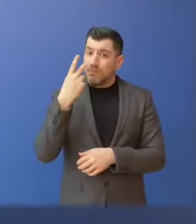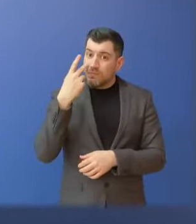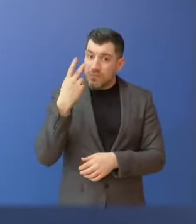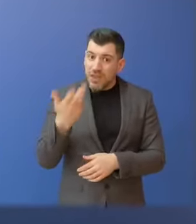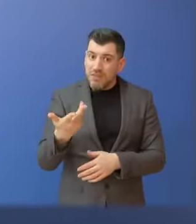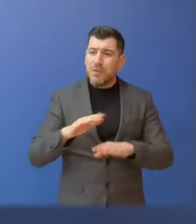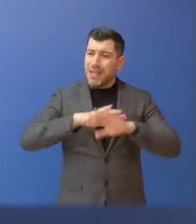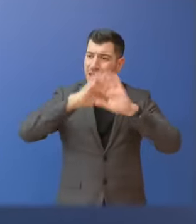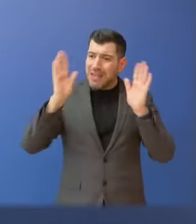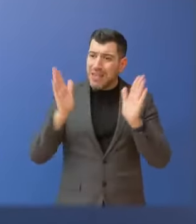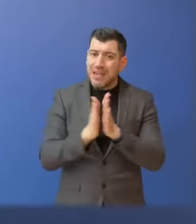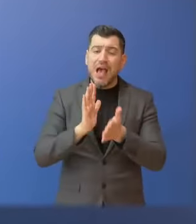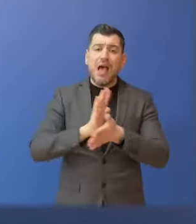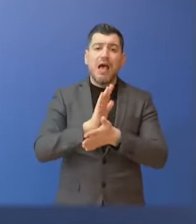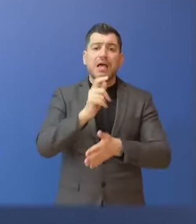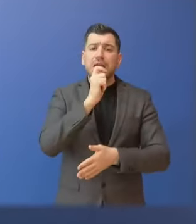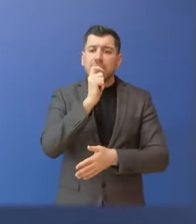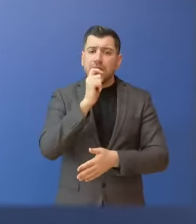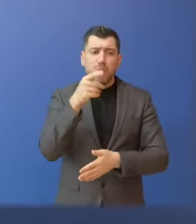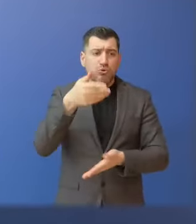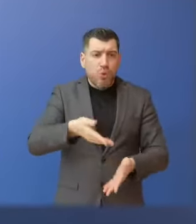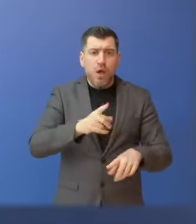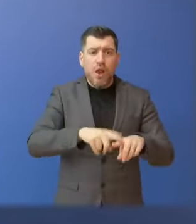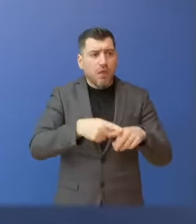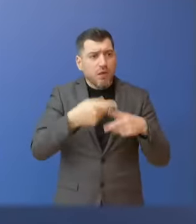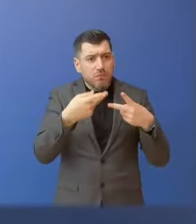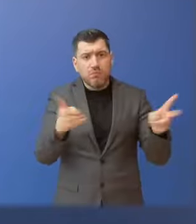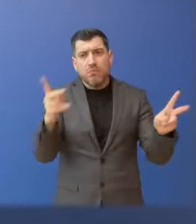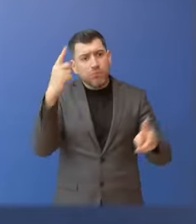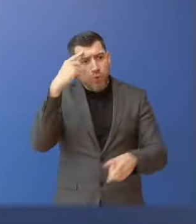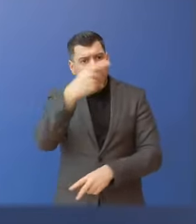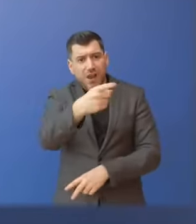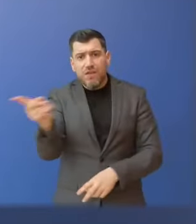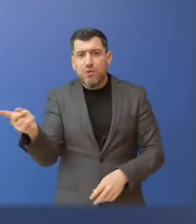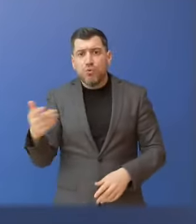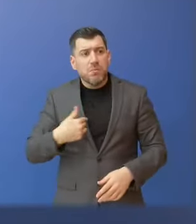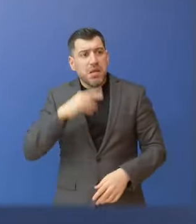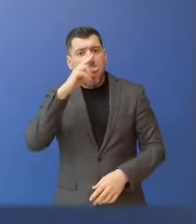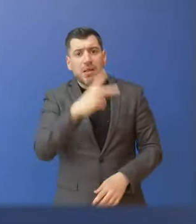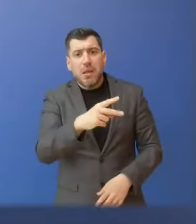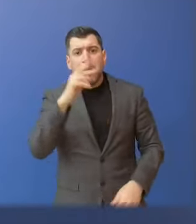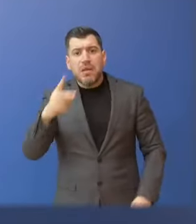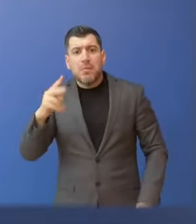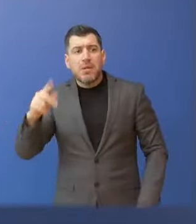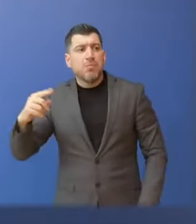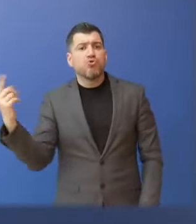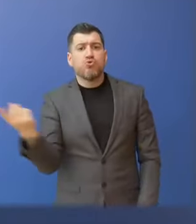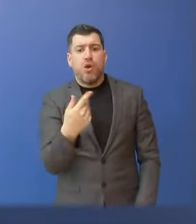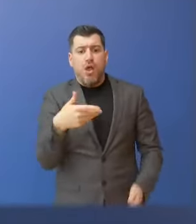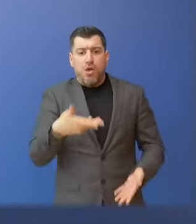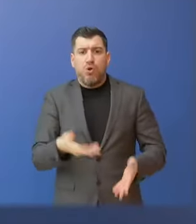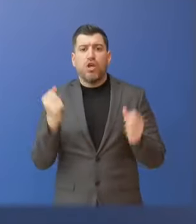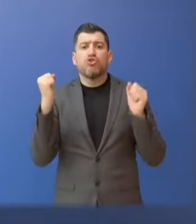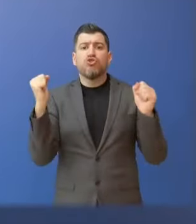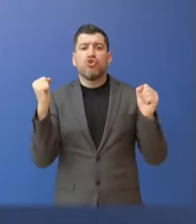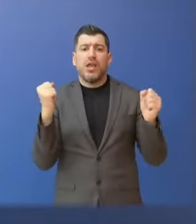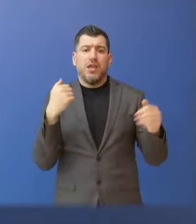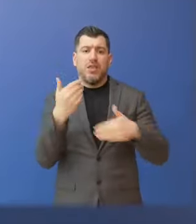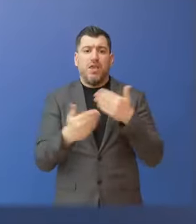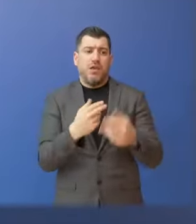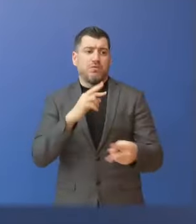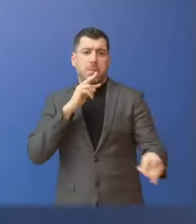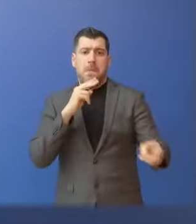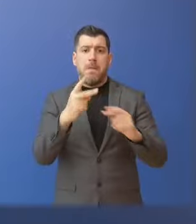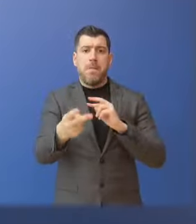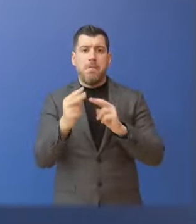και συνολικά ο τύπος το αντο το το το αντιλαμβάνεστε ότι εμείς απαντάμε ά όσου δν περισσότερες ερωτσς εδώ είναι ία ζωντανή διαδικασία που γινόταν